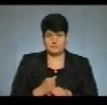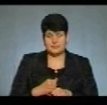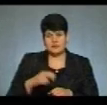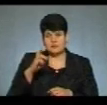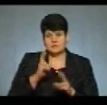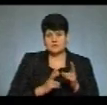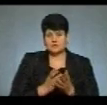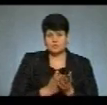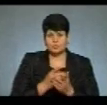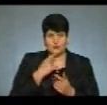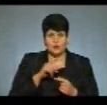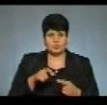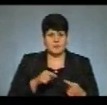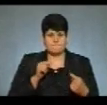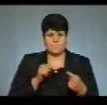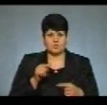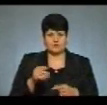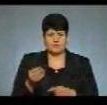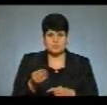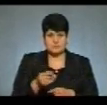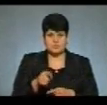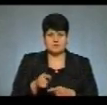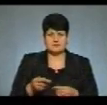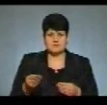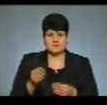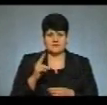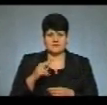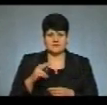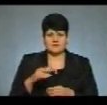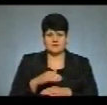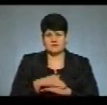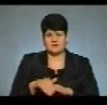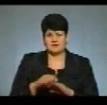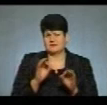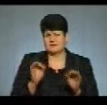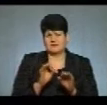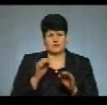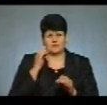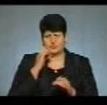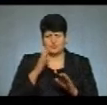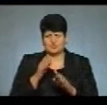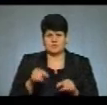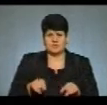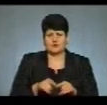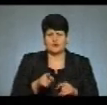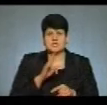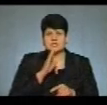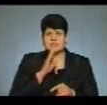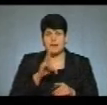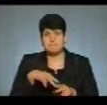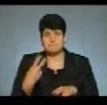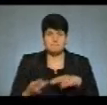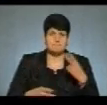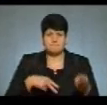що люди протестували проти того, щоб посипали, тому що їм сипеться в двір. Це правда було я таке? Я такого не чув, наприклад, що жінки падають,